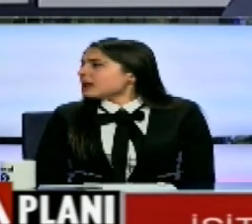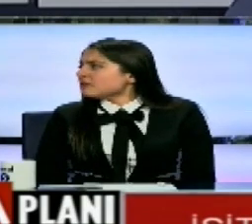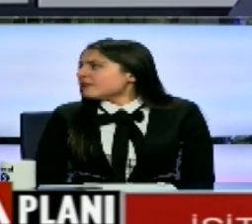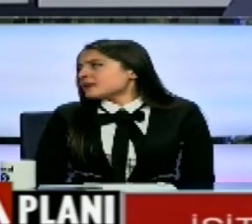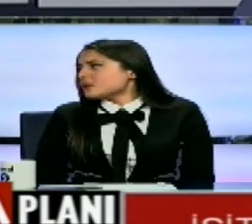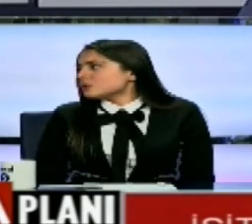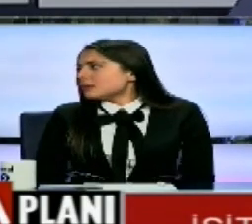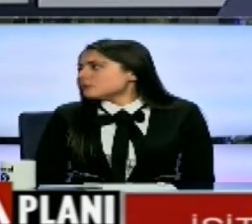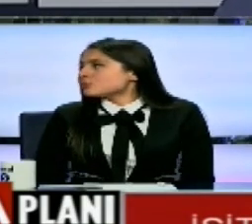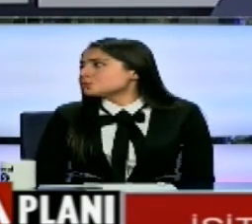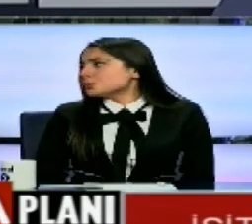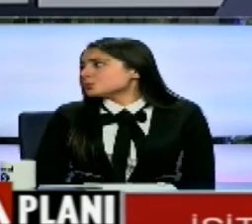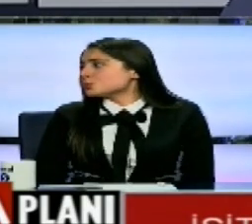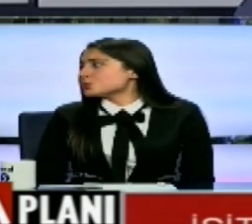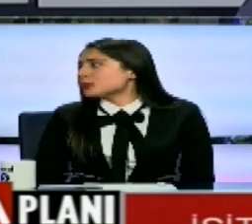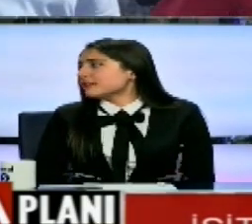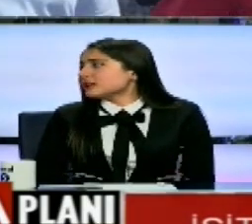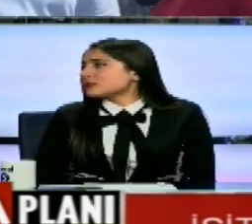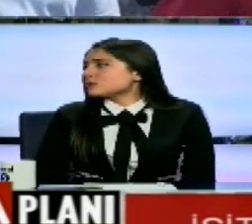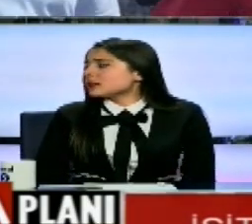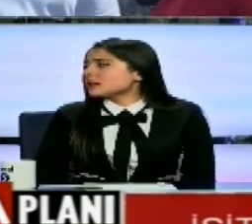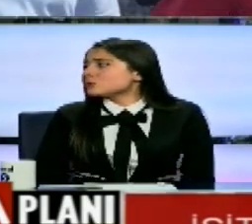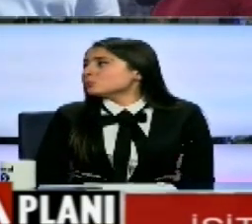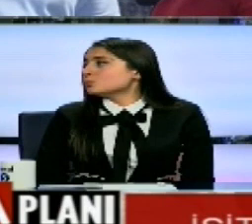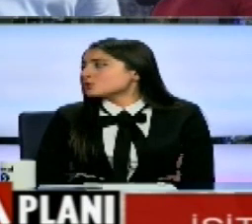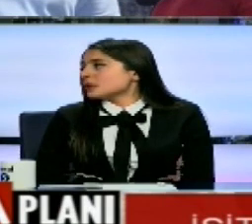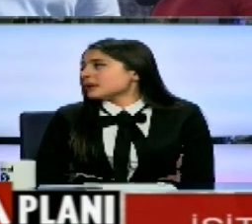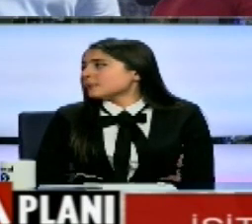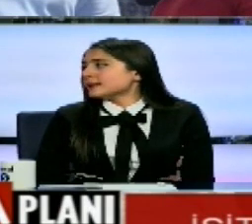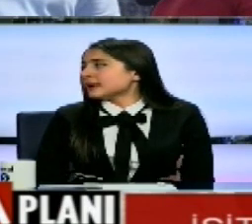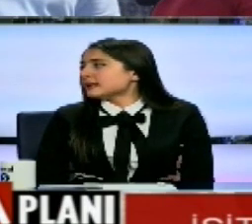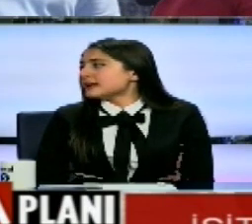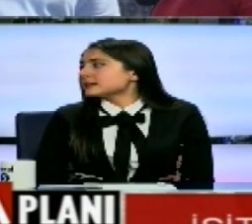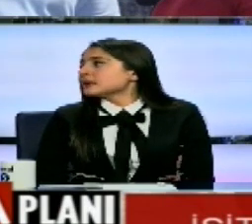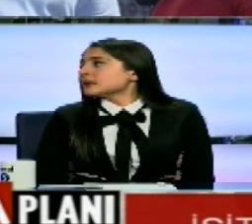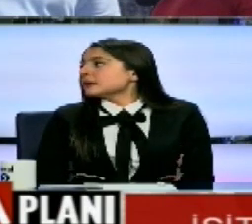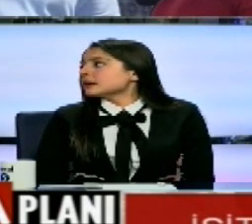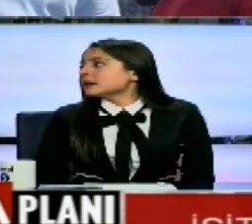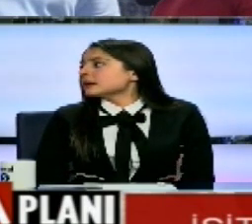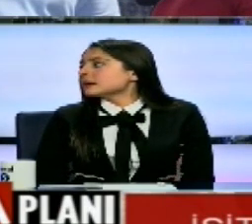federasyonlar var. Federasyonlar biliyorsunuz büyük kuruluşlar. Federasyonlar daha çok büyük projeler yapan yerler.